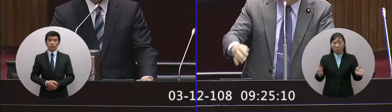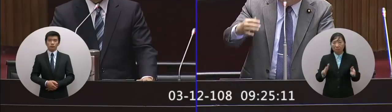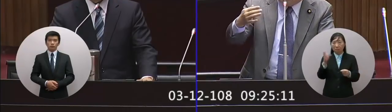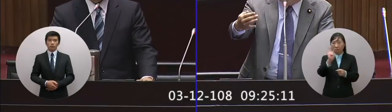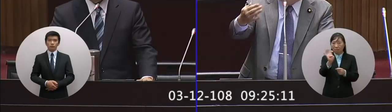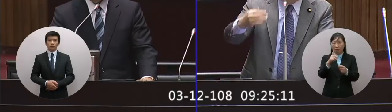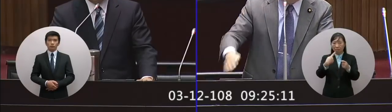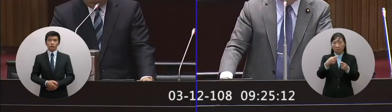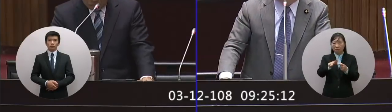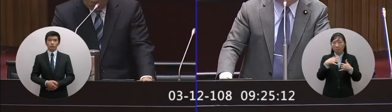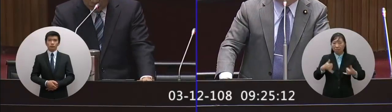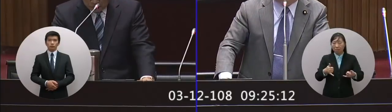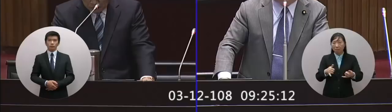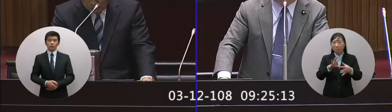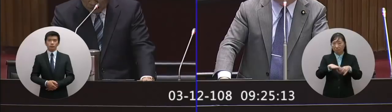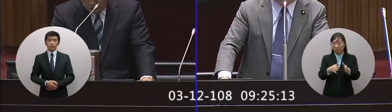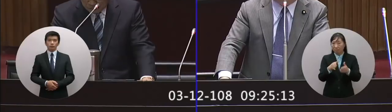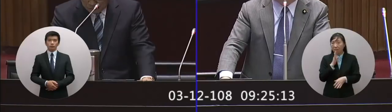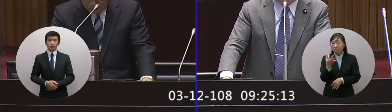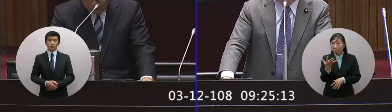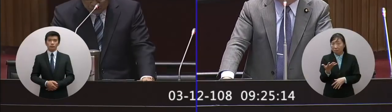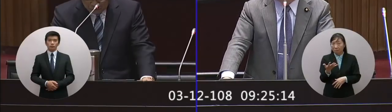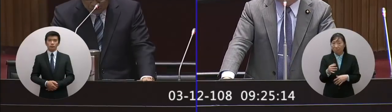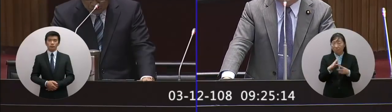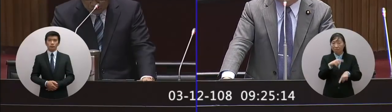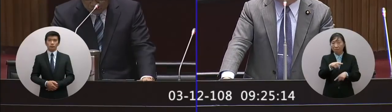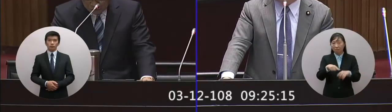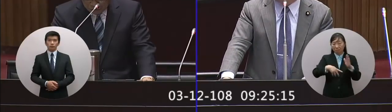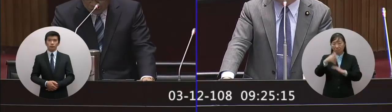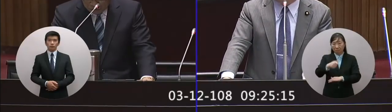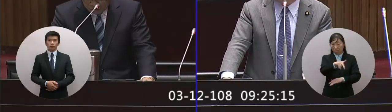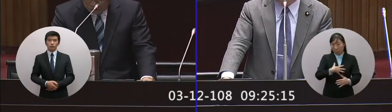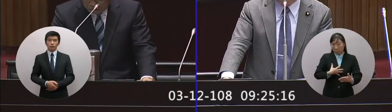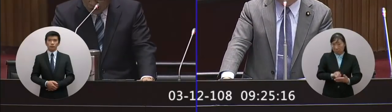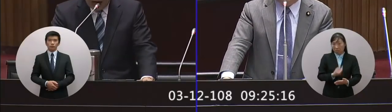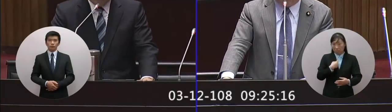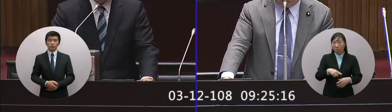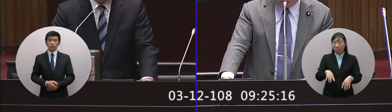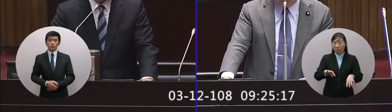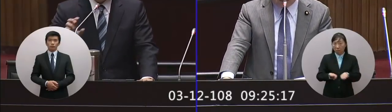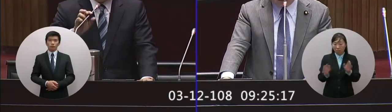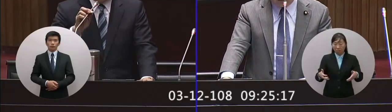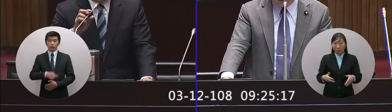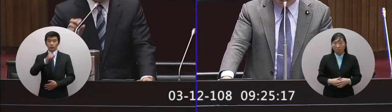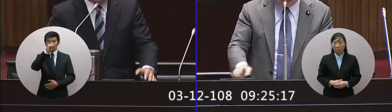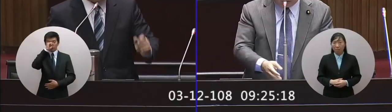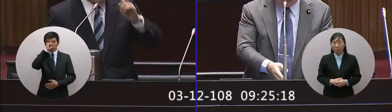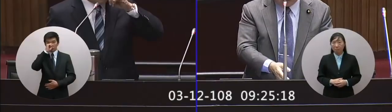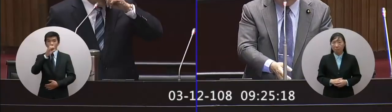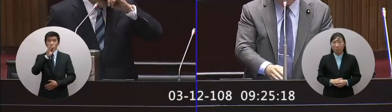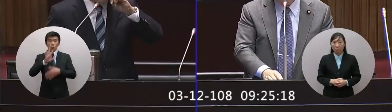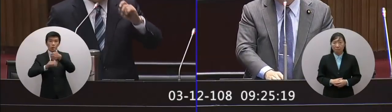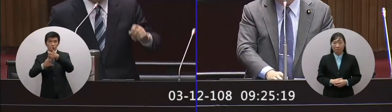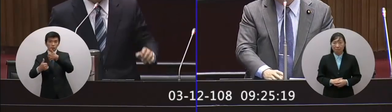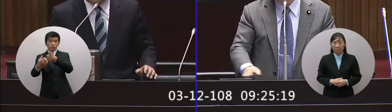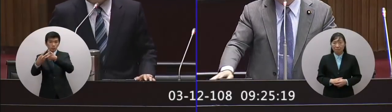够，因为要有一点经费了，是不是能请院长能够下定决心来要把它开辟呢？ 好，很谢谢吴委员讲的